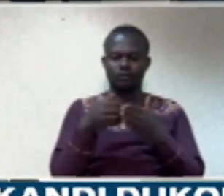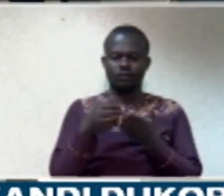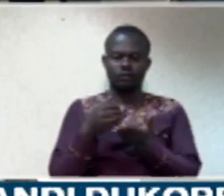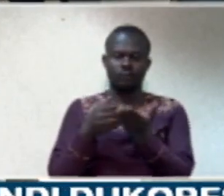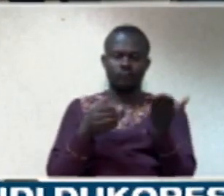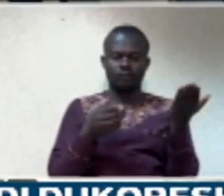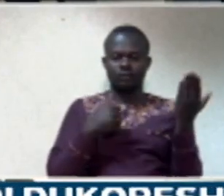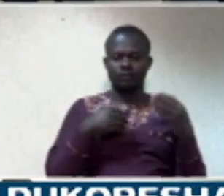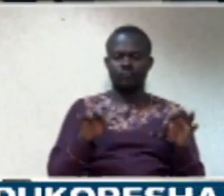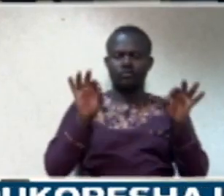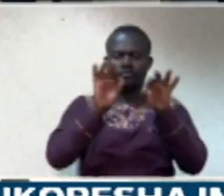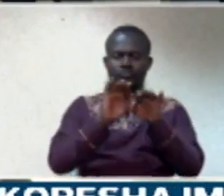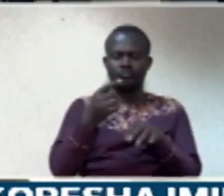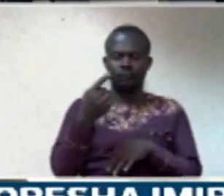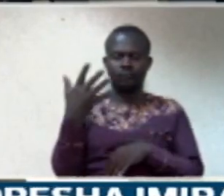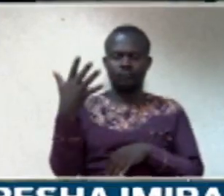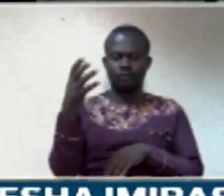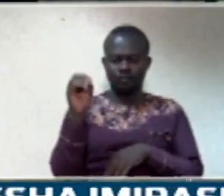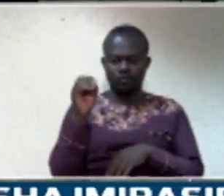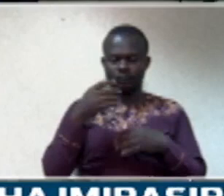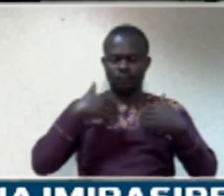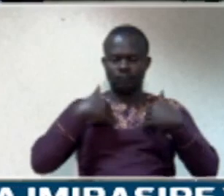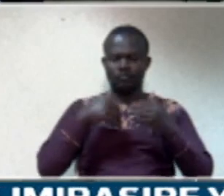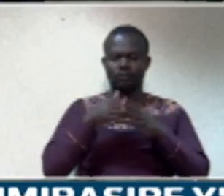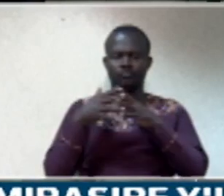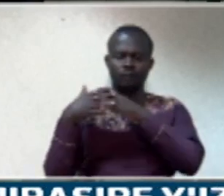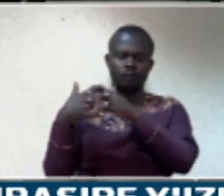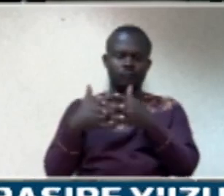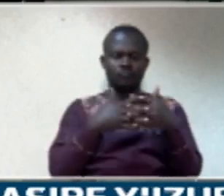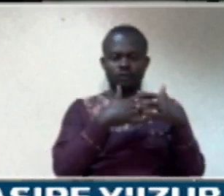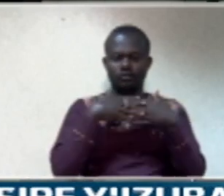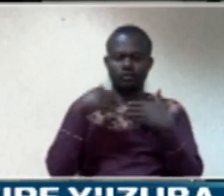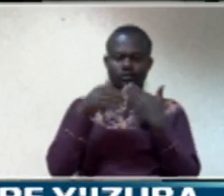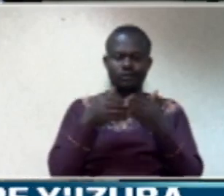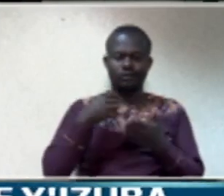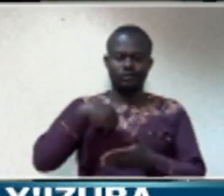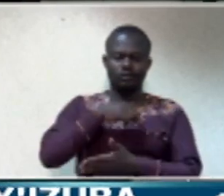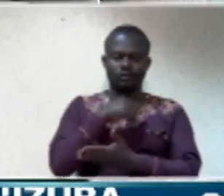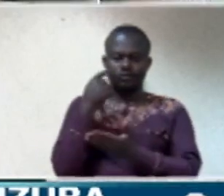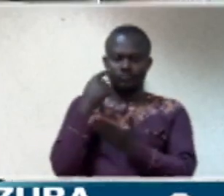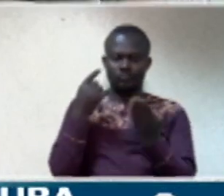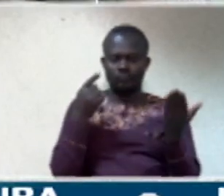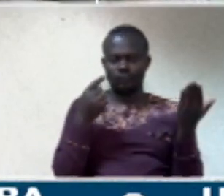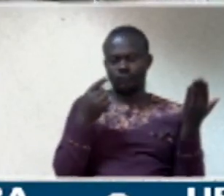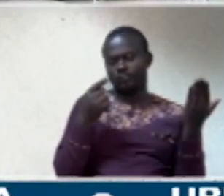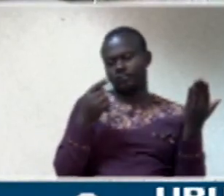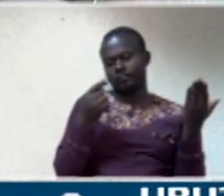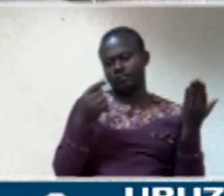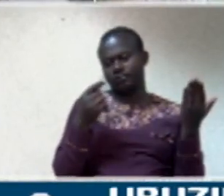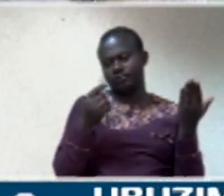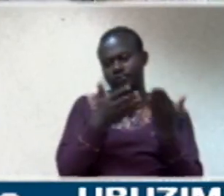agaciro k'150,000 by'amadolari ya Amerika. Minisitiri w'ubuzima Dr. Daniel Ngamije avuga ko izi